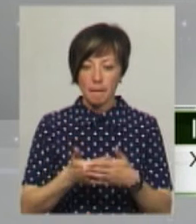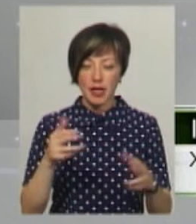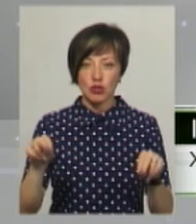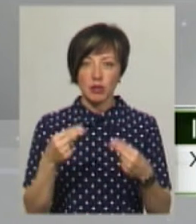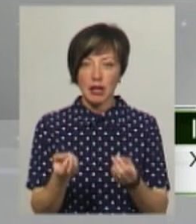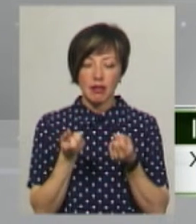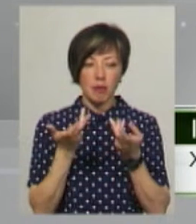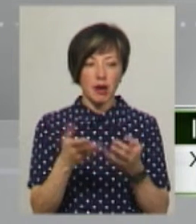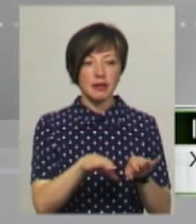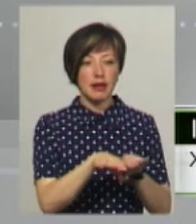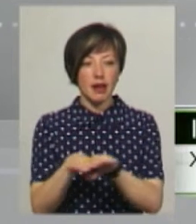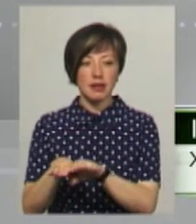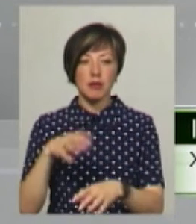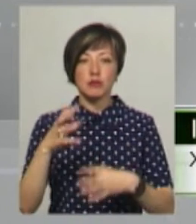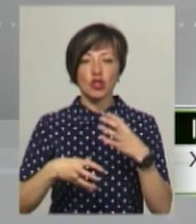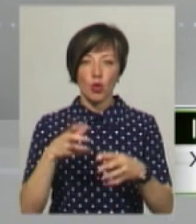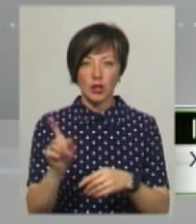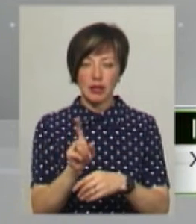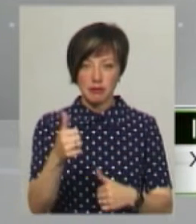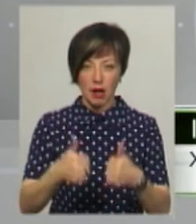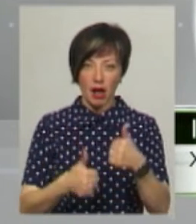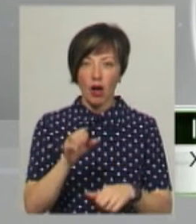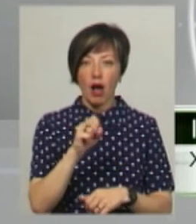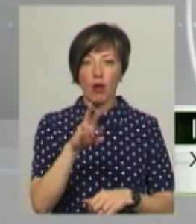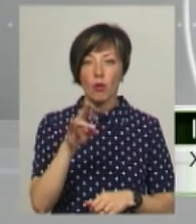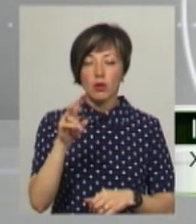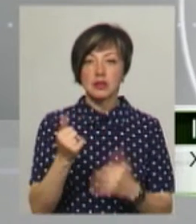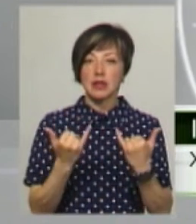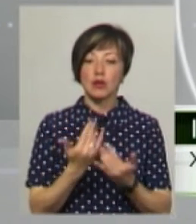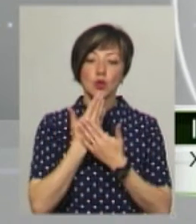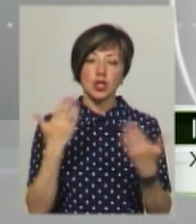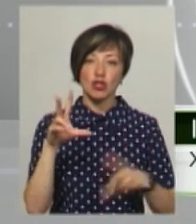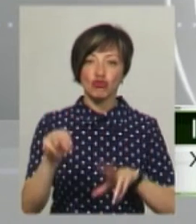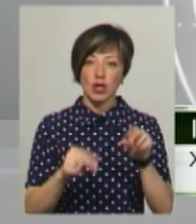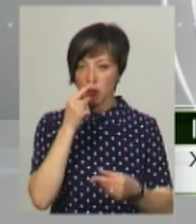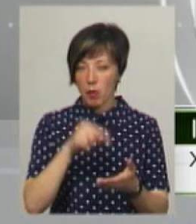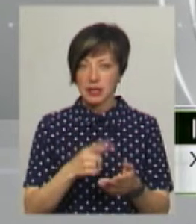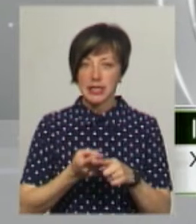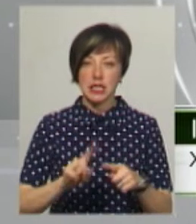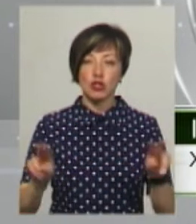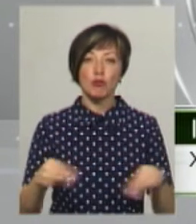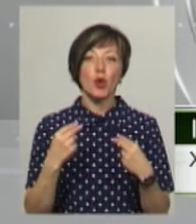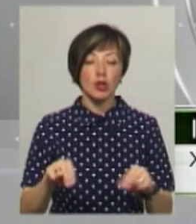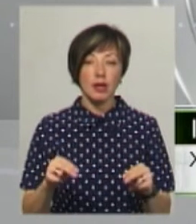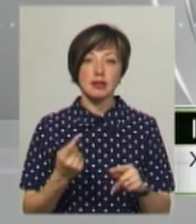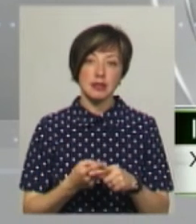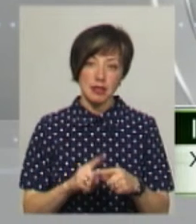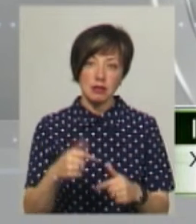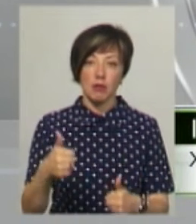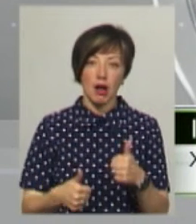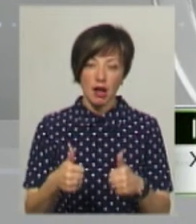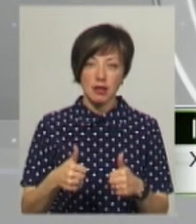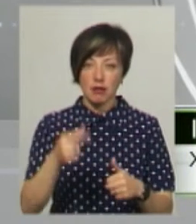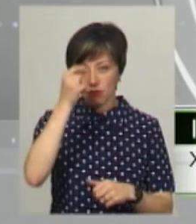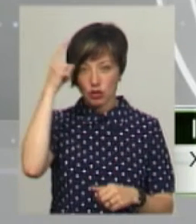чемпіонатом набрати рейтинг на міжнародних стартах. У Альони зараз останній шанс попасти на цей чемпіонат – це, власне, змагання в